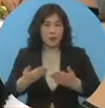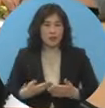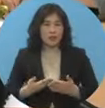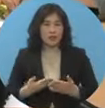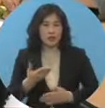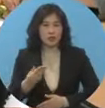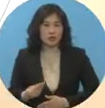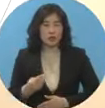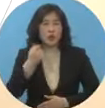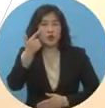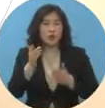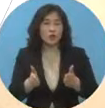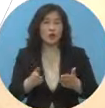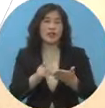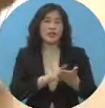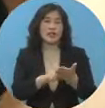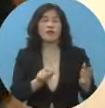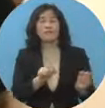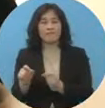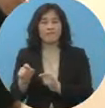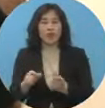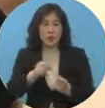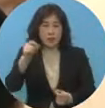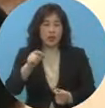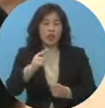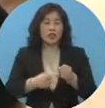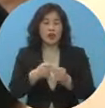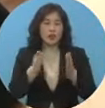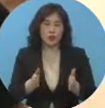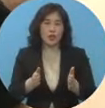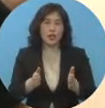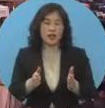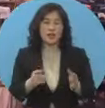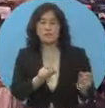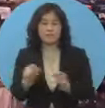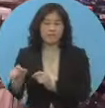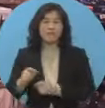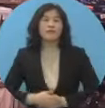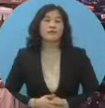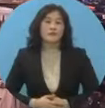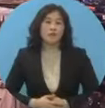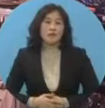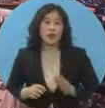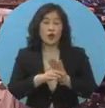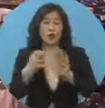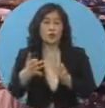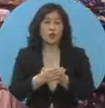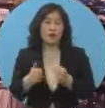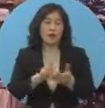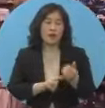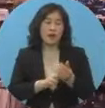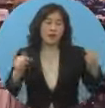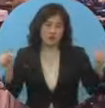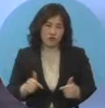6개월 동안 상환 유예 하고 길게는 1년간 만기를 연장해 씁니다 코로나 이익으로 매출 감소가 큰